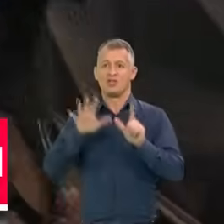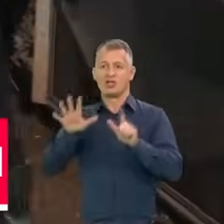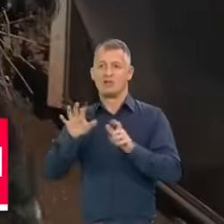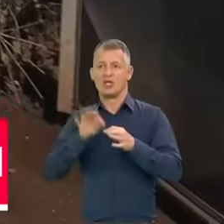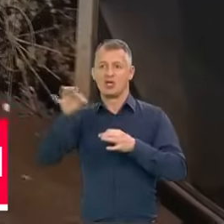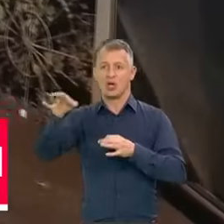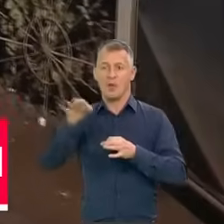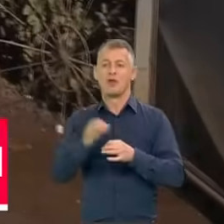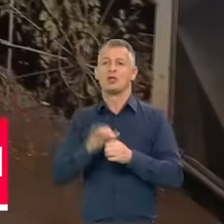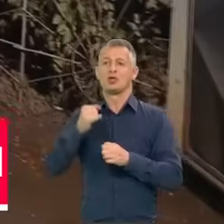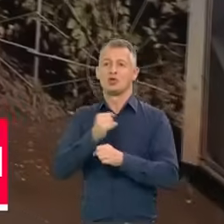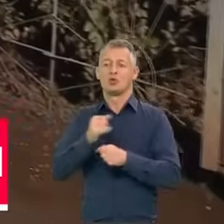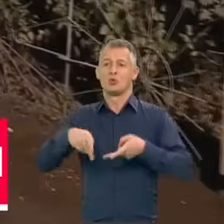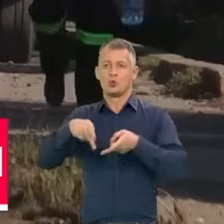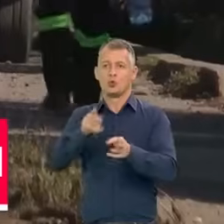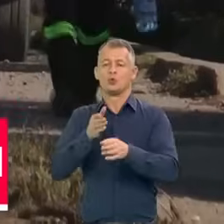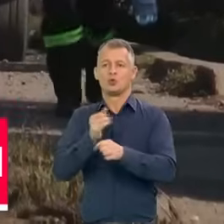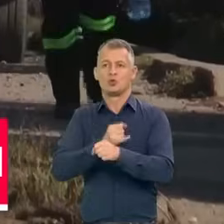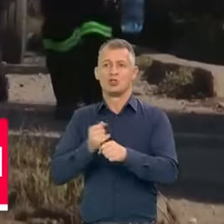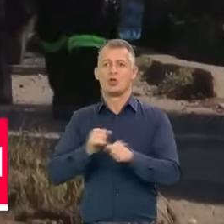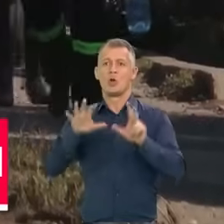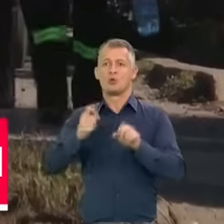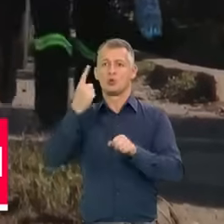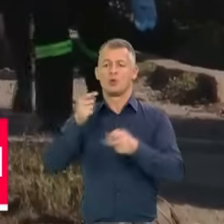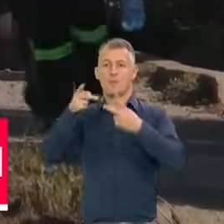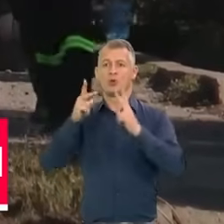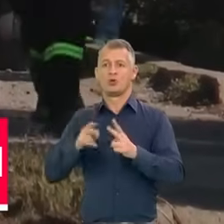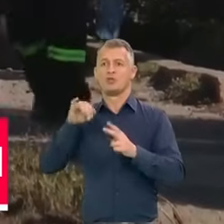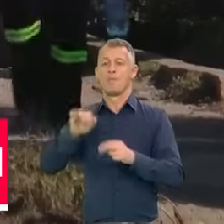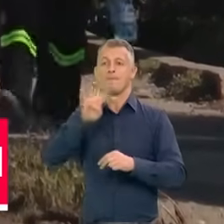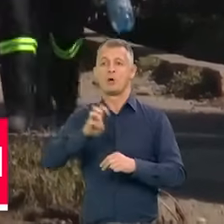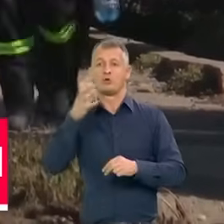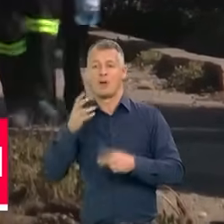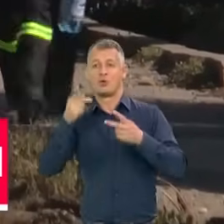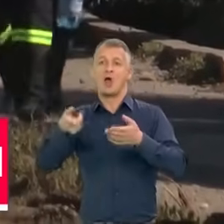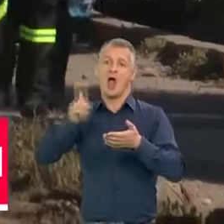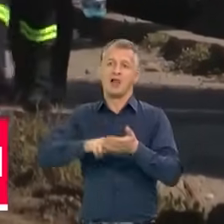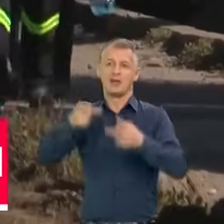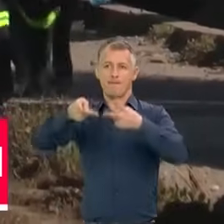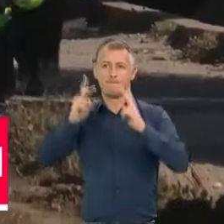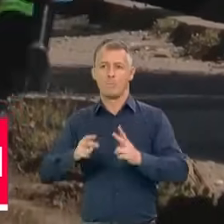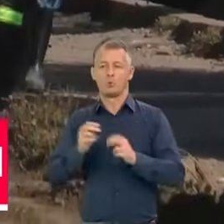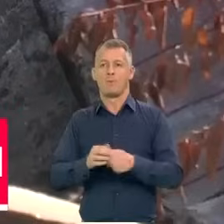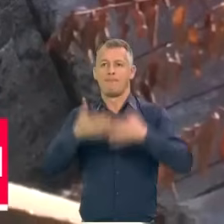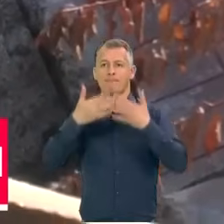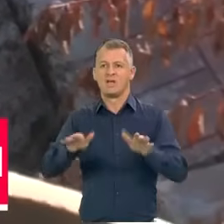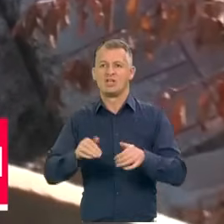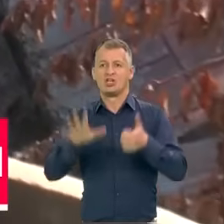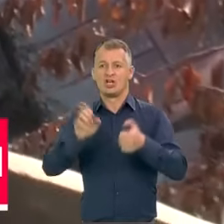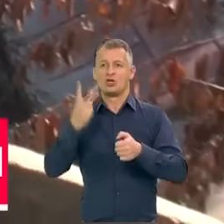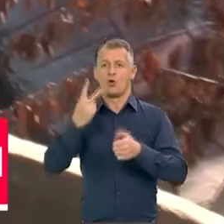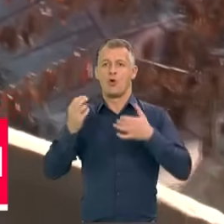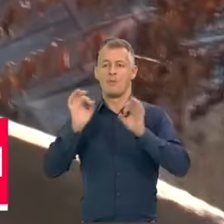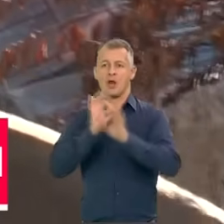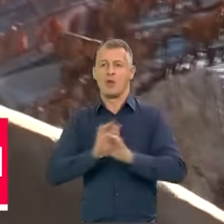drum Județean 83 de podețe și 44 de poduri pagubele se ridică la peste 62 de milioane de